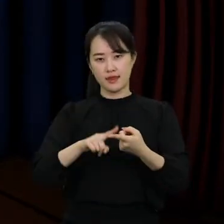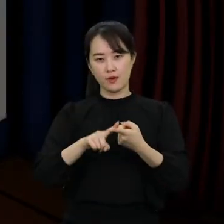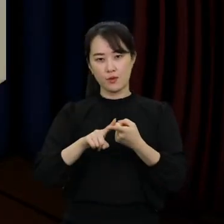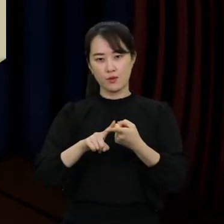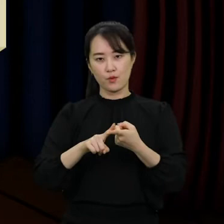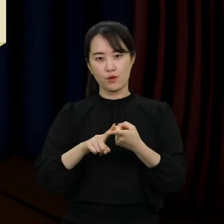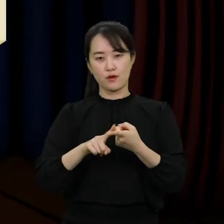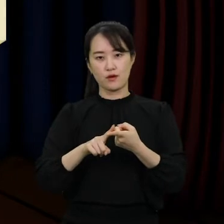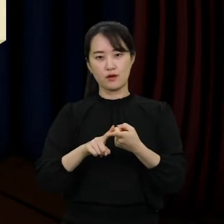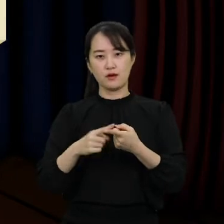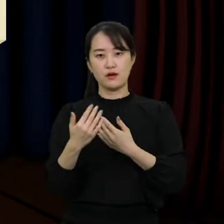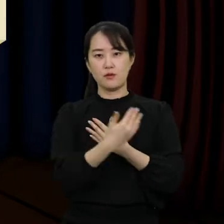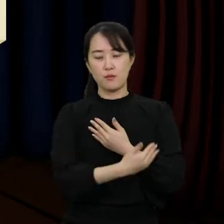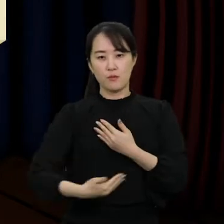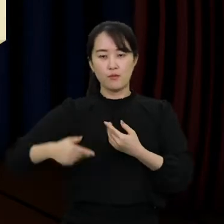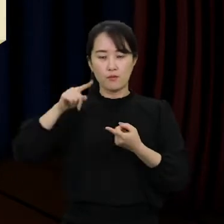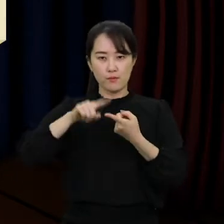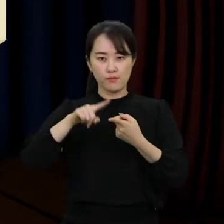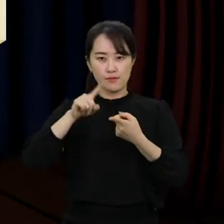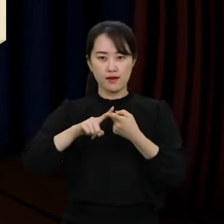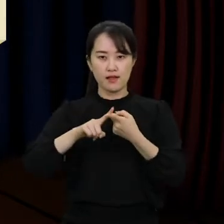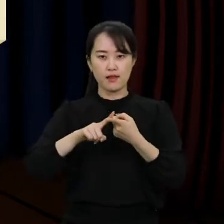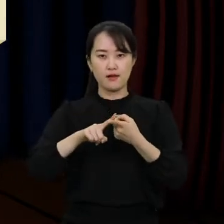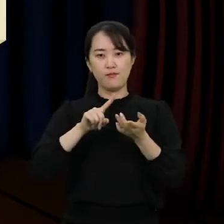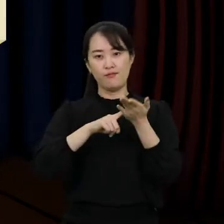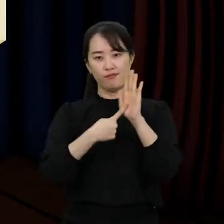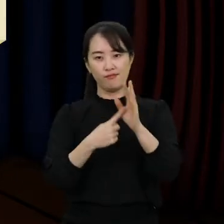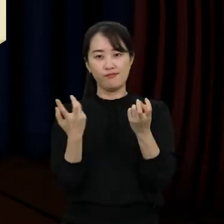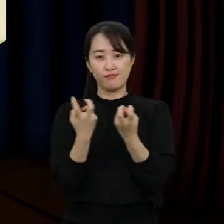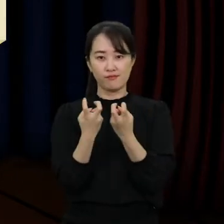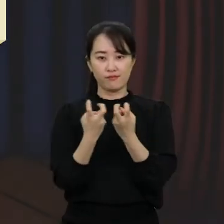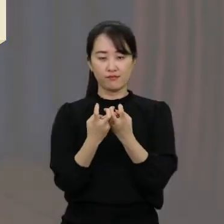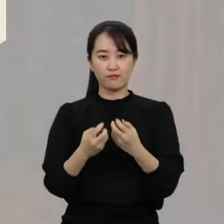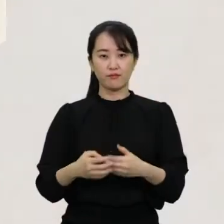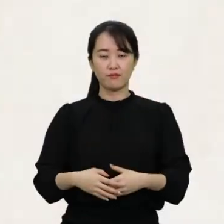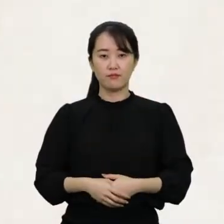그녀가 자신의 몸에 대해 고유성을 드러내는 방법인데요.